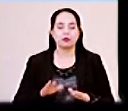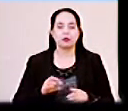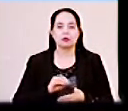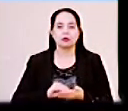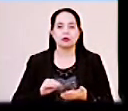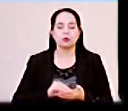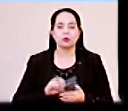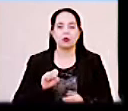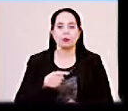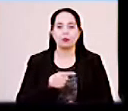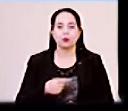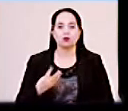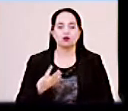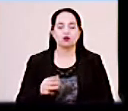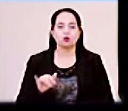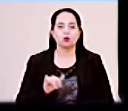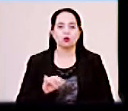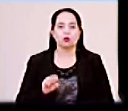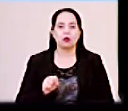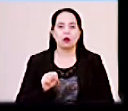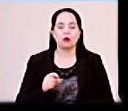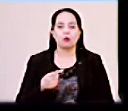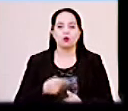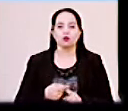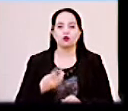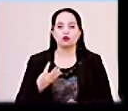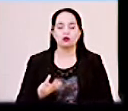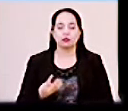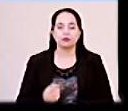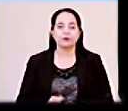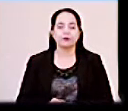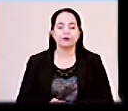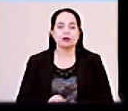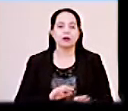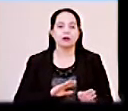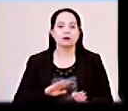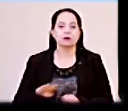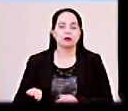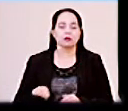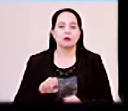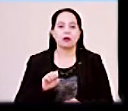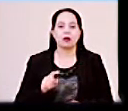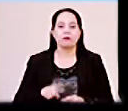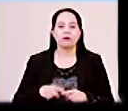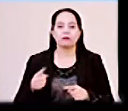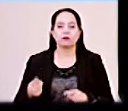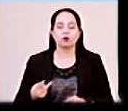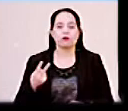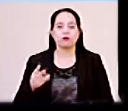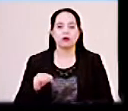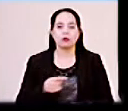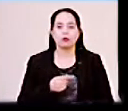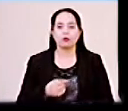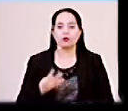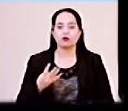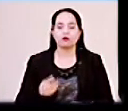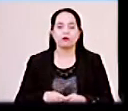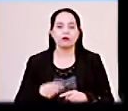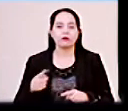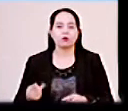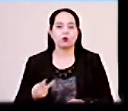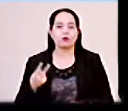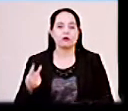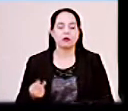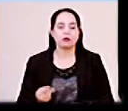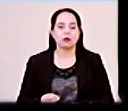Запишем а минус 4 умноженное на а плюс 4. Затем а возведем в квадрат и минус 4 возведем